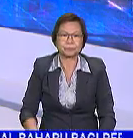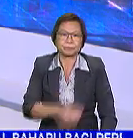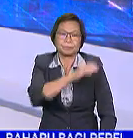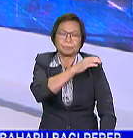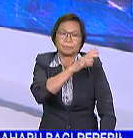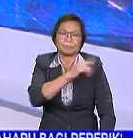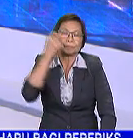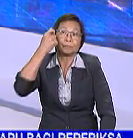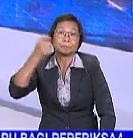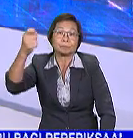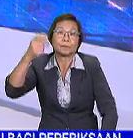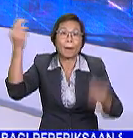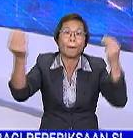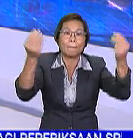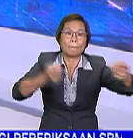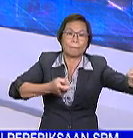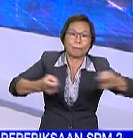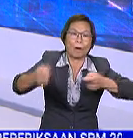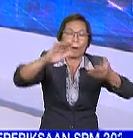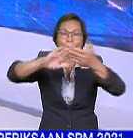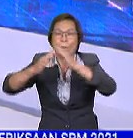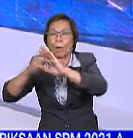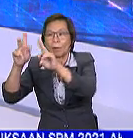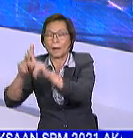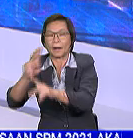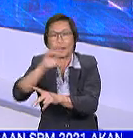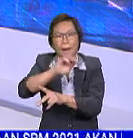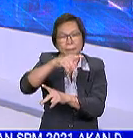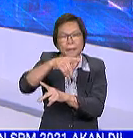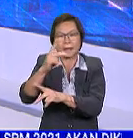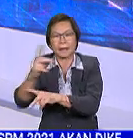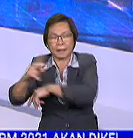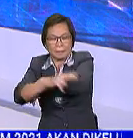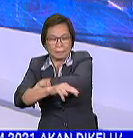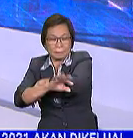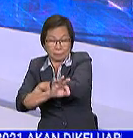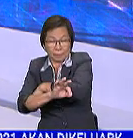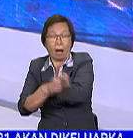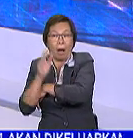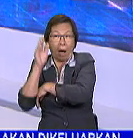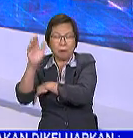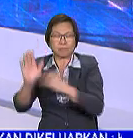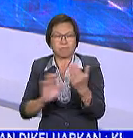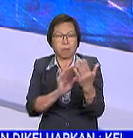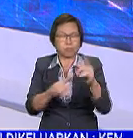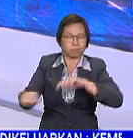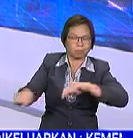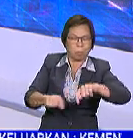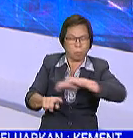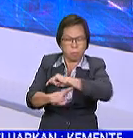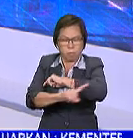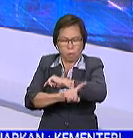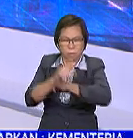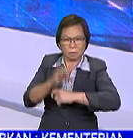Pengerusi dan Setiausaha Majlis Pengurusan Komuniti Kampung MPKK di Negeri Sembilan bakal berdepan tindakan